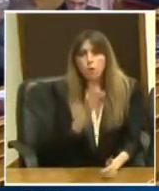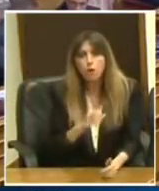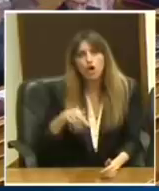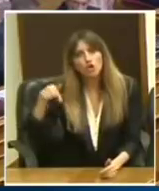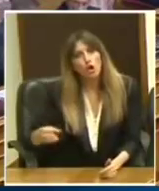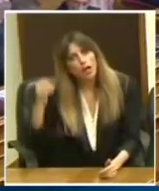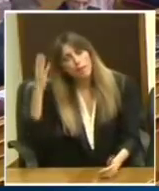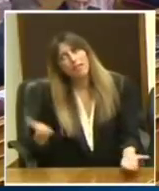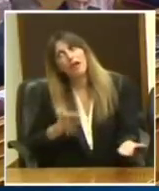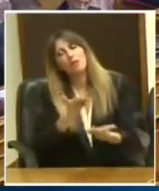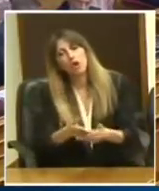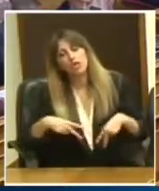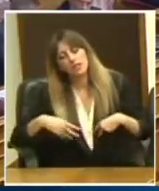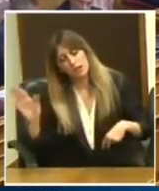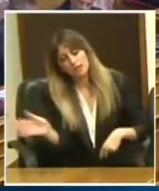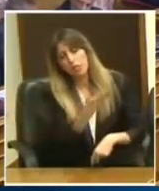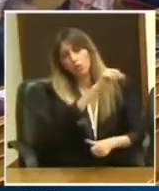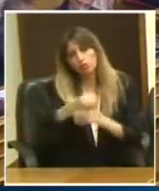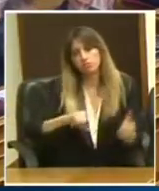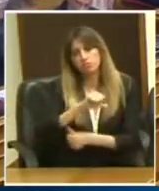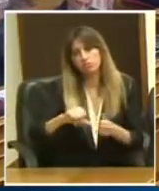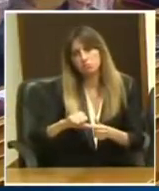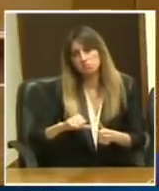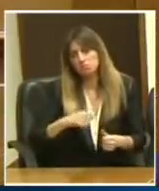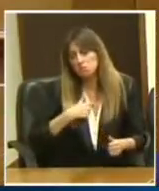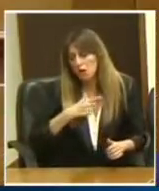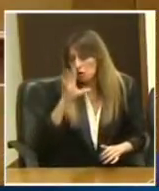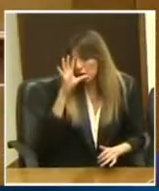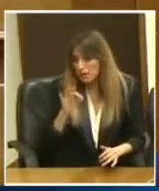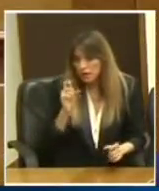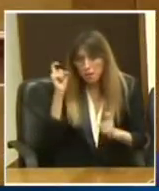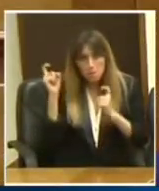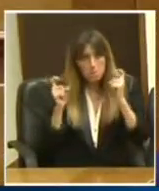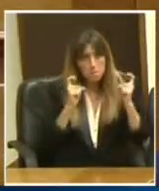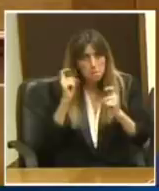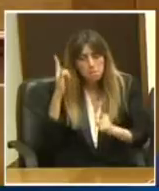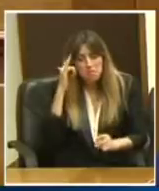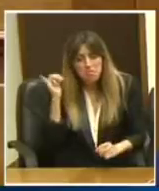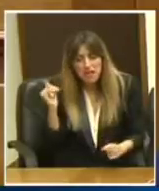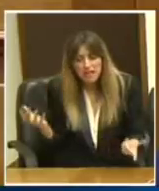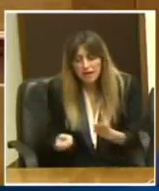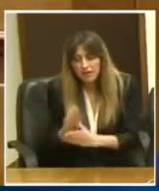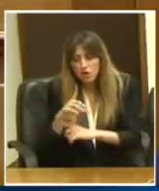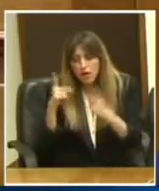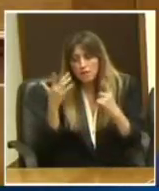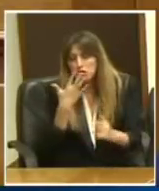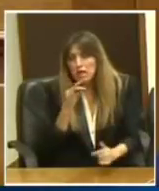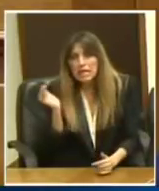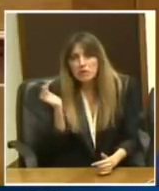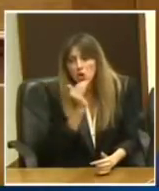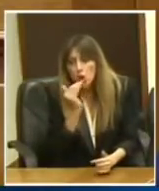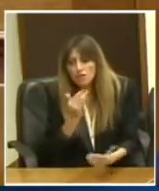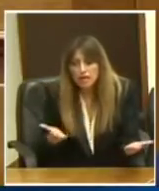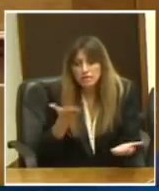Ειλικρινά δυσκολεύομαι να κατανοήσω αυτή τη σπουδή, όπως ενδεχομένως θα δυσκολευτεί και να την κατανοήσει ο ιστορικός